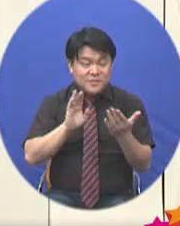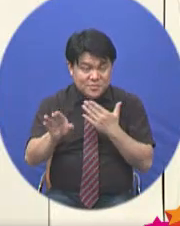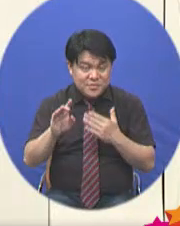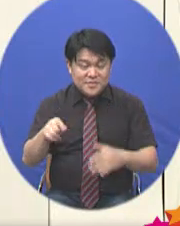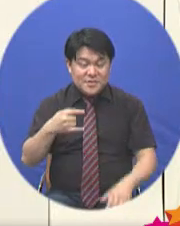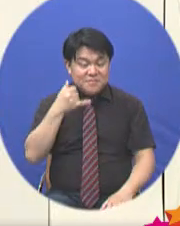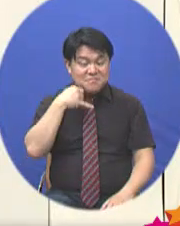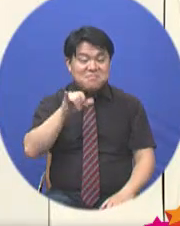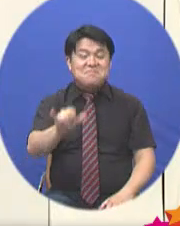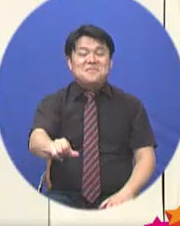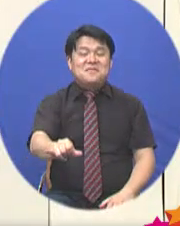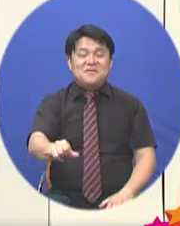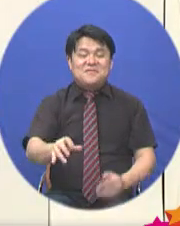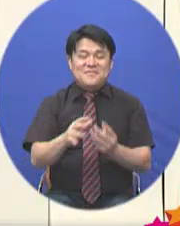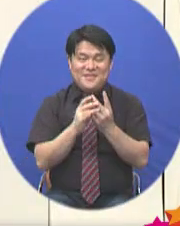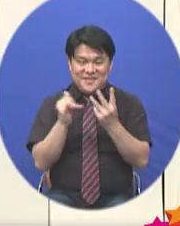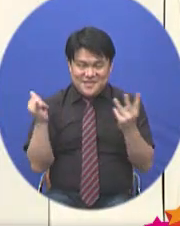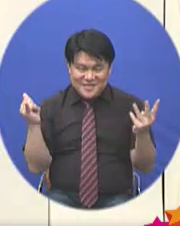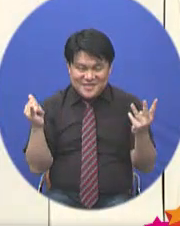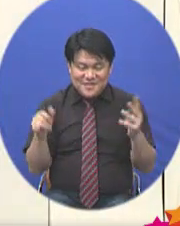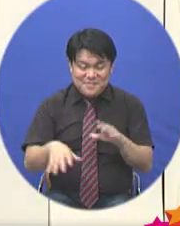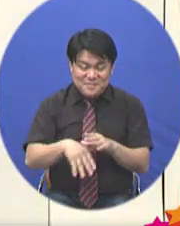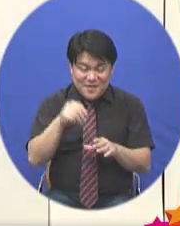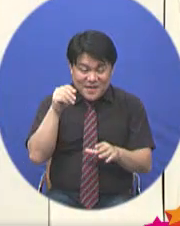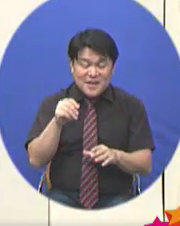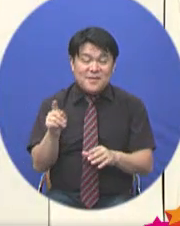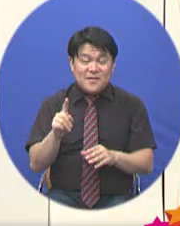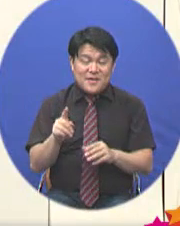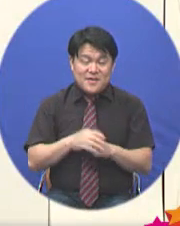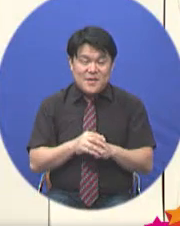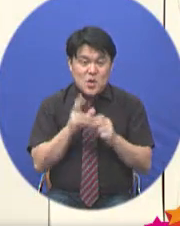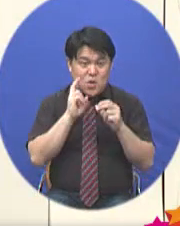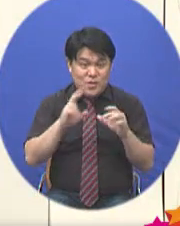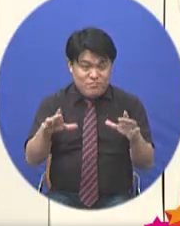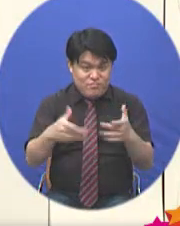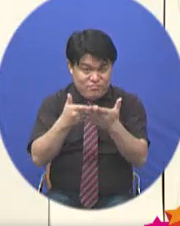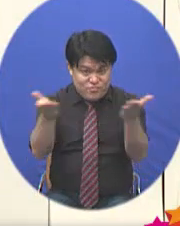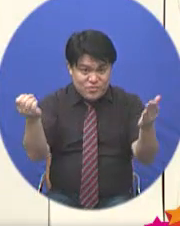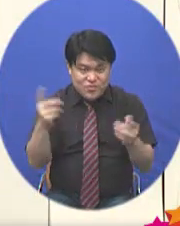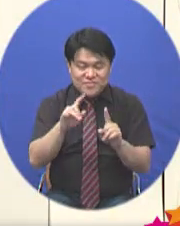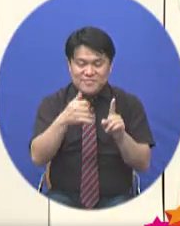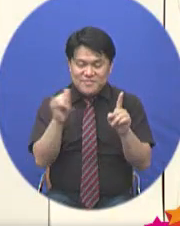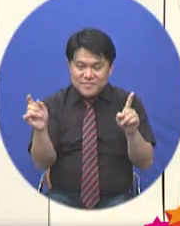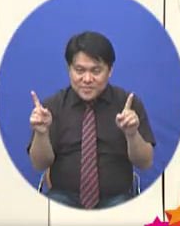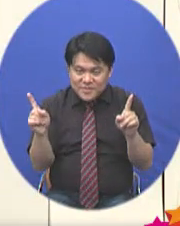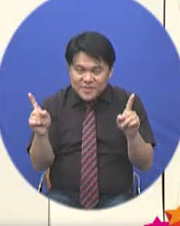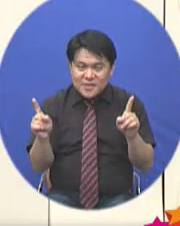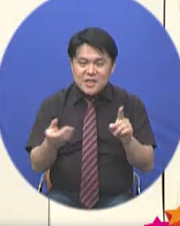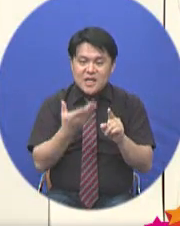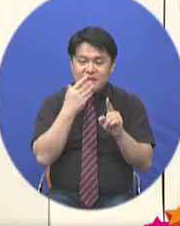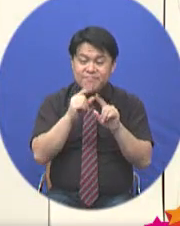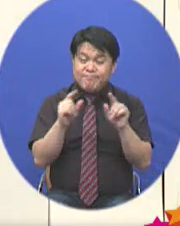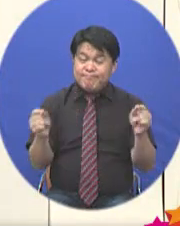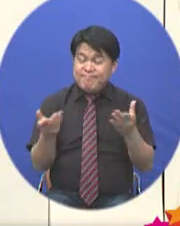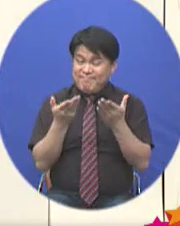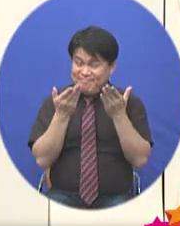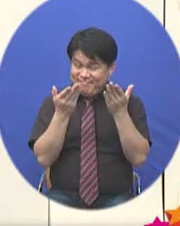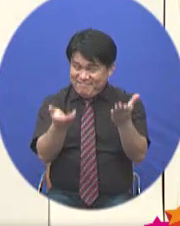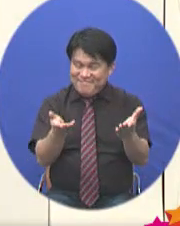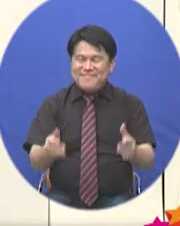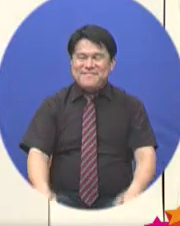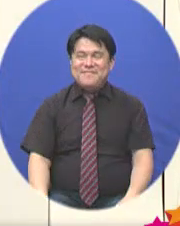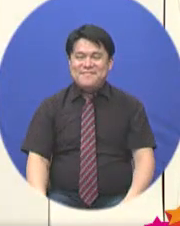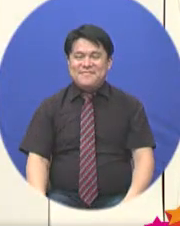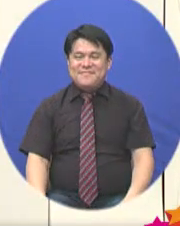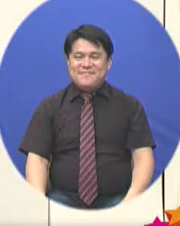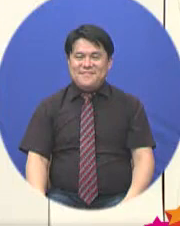세 분께는 MC들의 사인 CD를 보내드리고요. 네. 한 분께는 즉석식품을